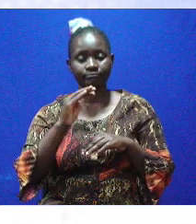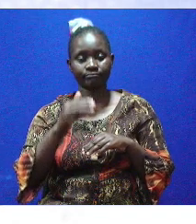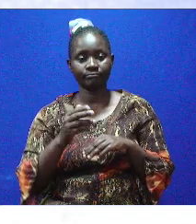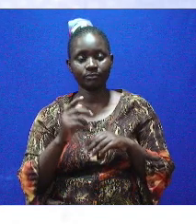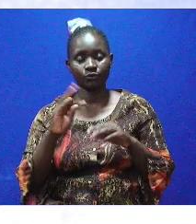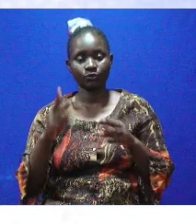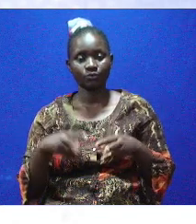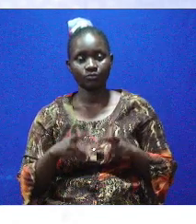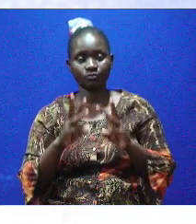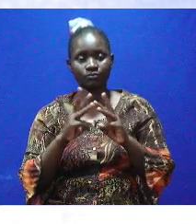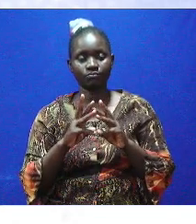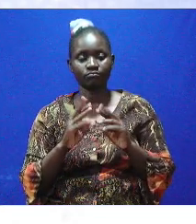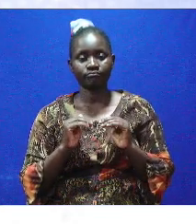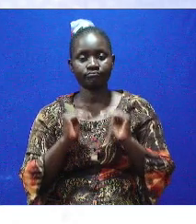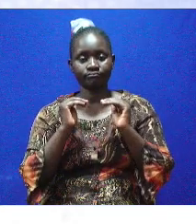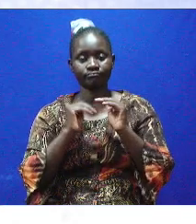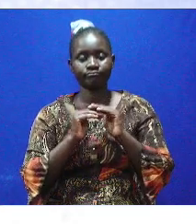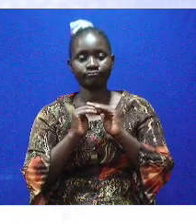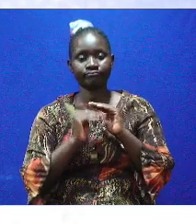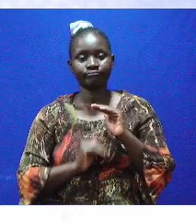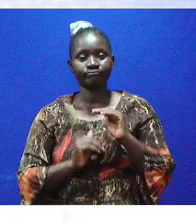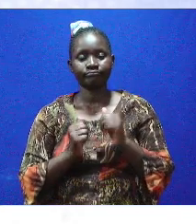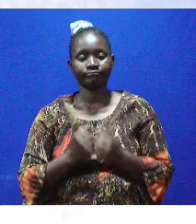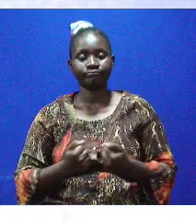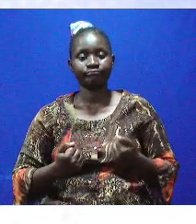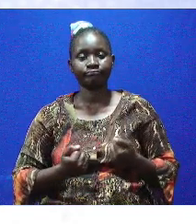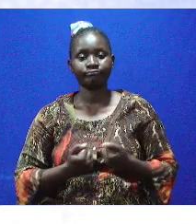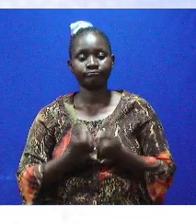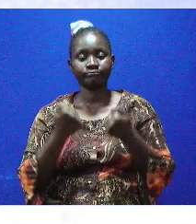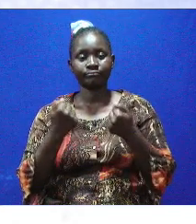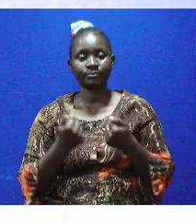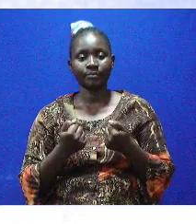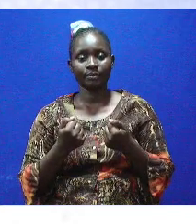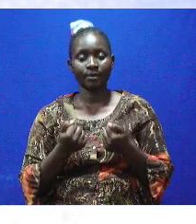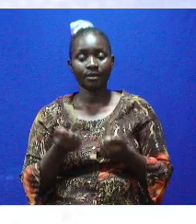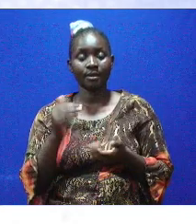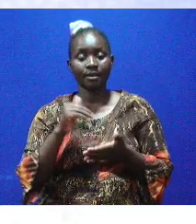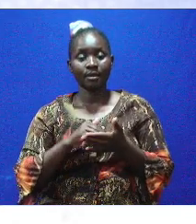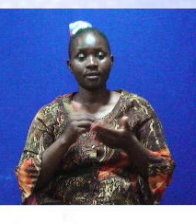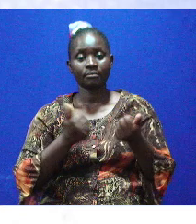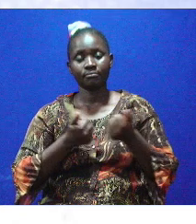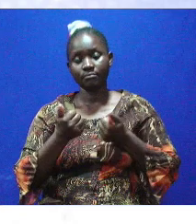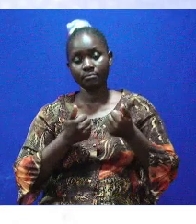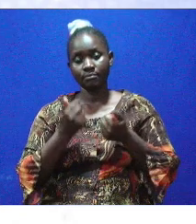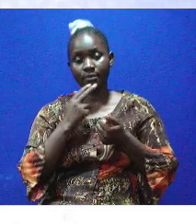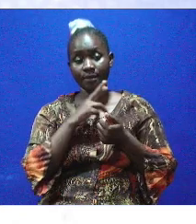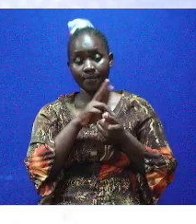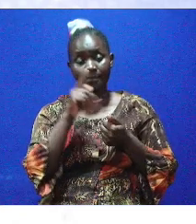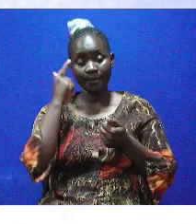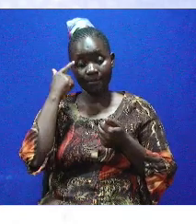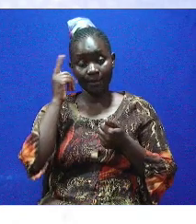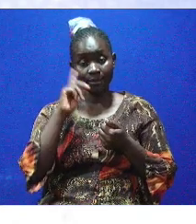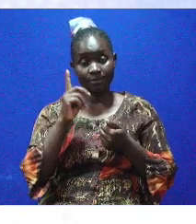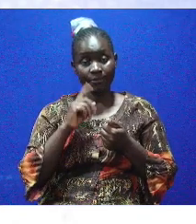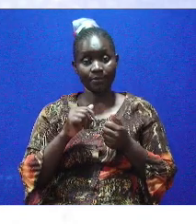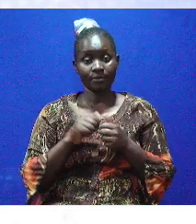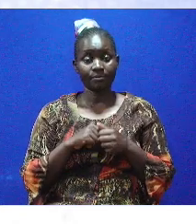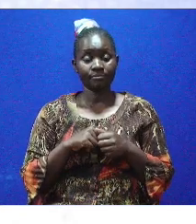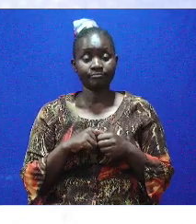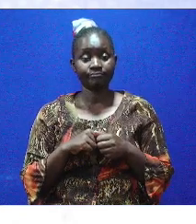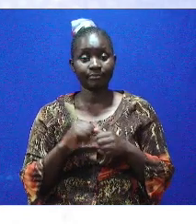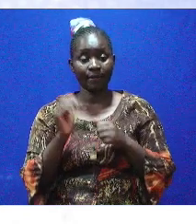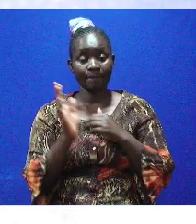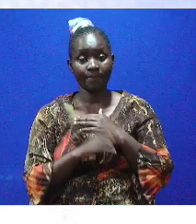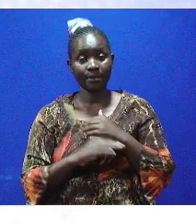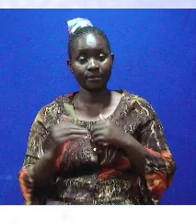unanchile mo yoko nyara kuhira ni nsama ngani mbasukano hapo higoni kuchinga kiche wana boda boda na warundi wa wabere kwa maiso anasenseme ya kondambaya